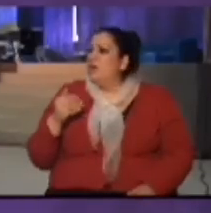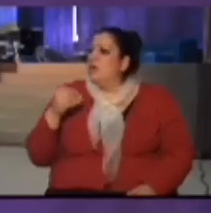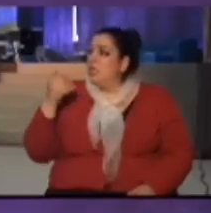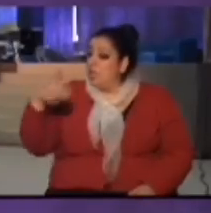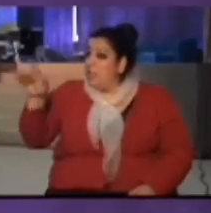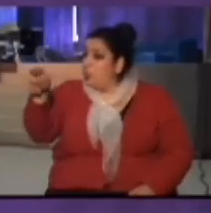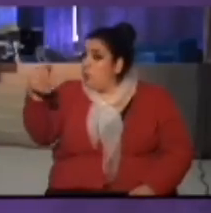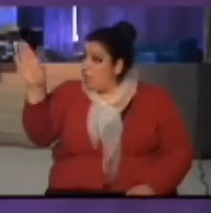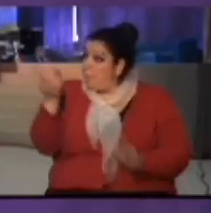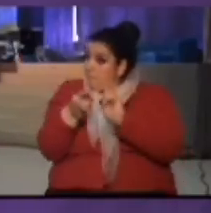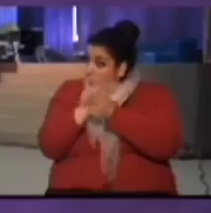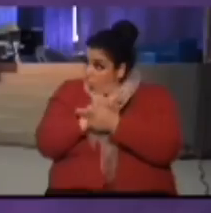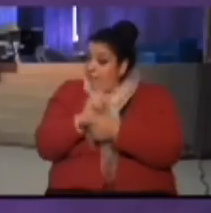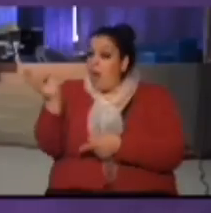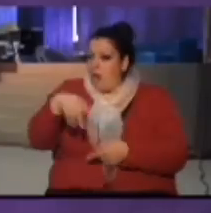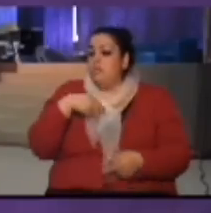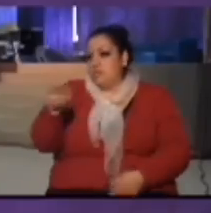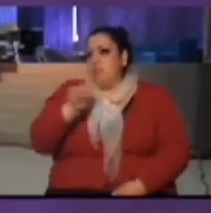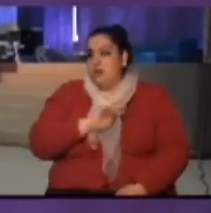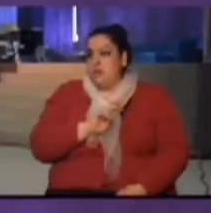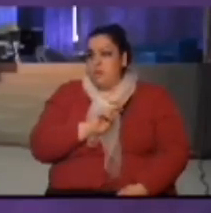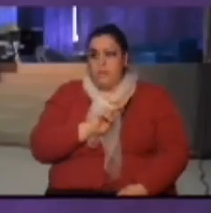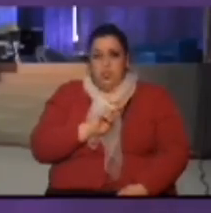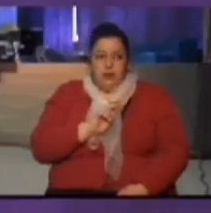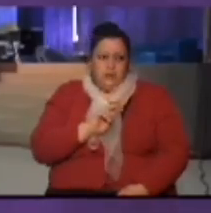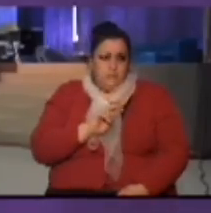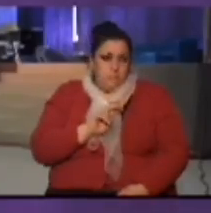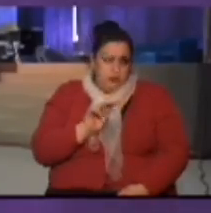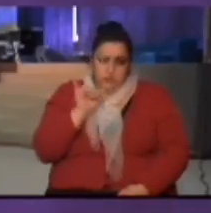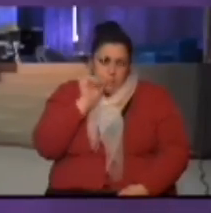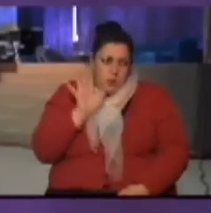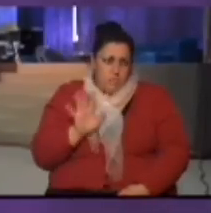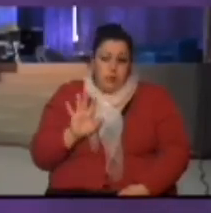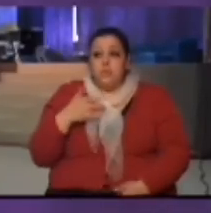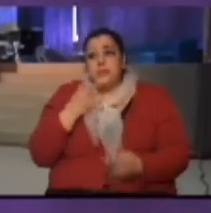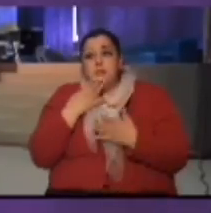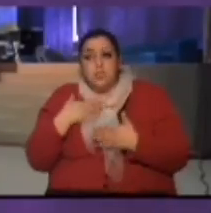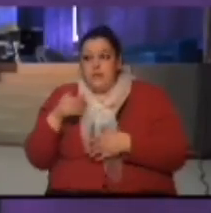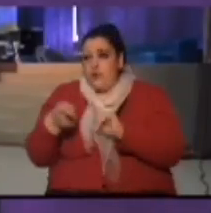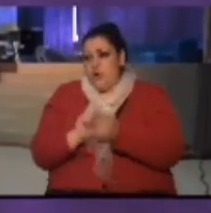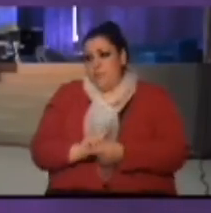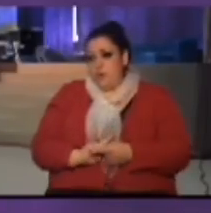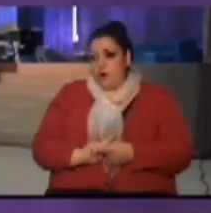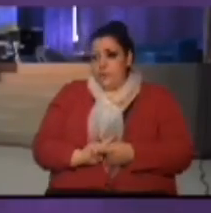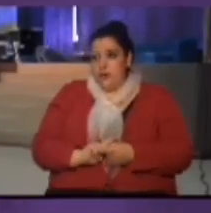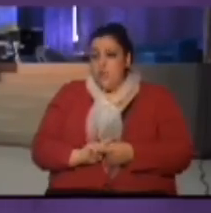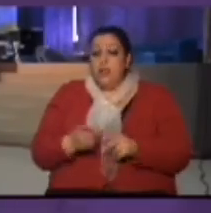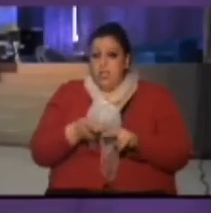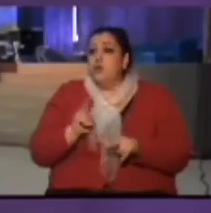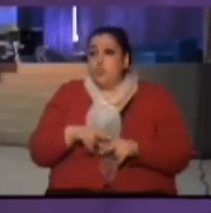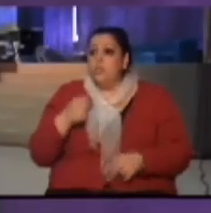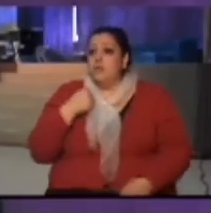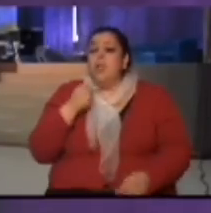Ատենց պետք չի սիրել, ատենց ով էլ ու մասը սկսիրի, կարաս իրան հենց տենց սիրես, Հիսուսը մեզ հենց ատենց